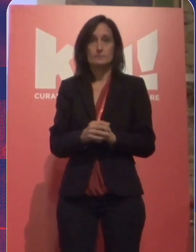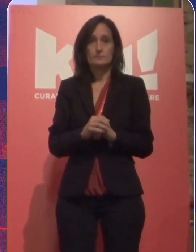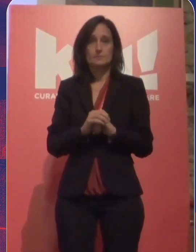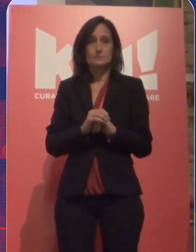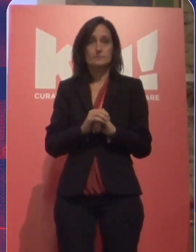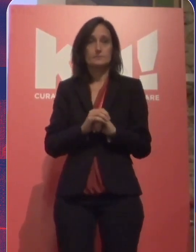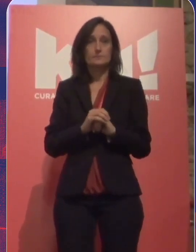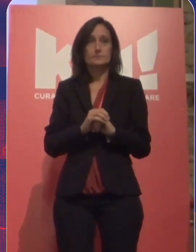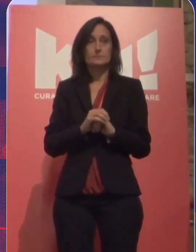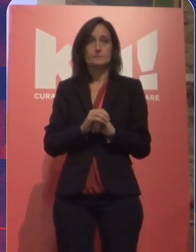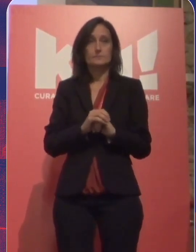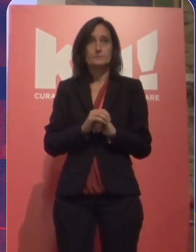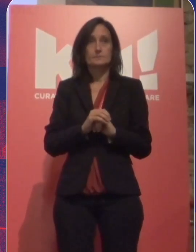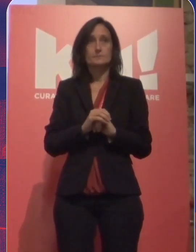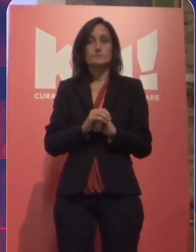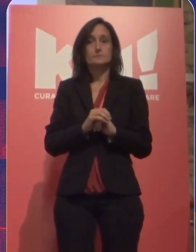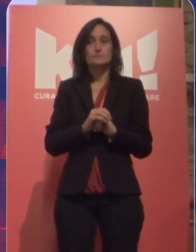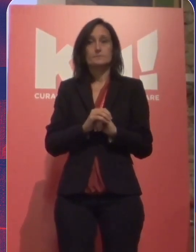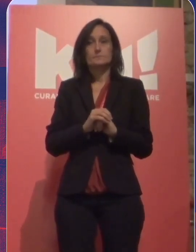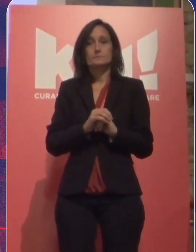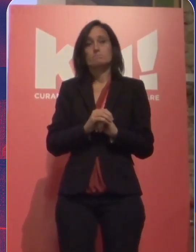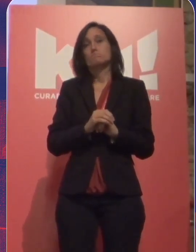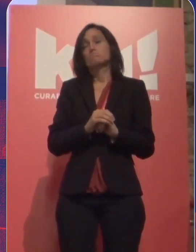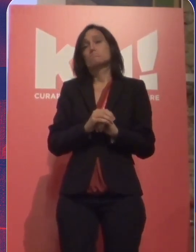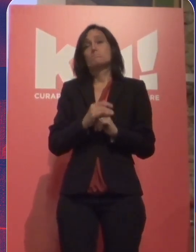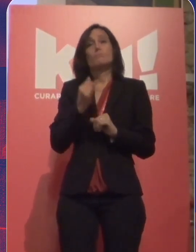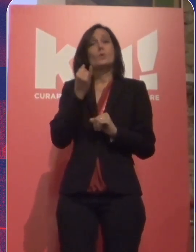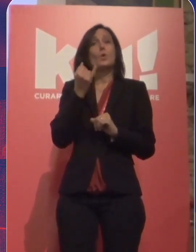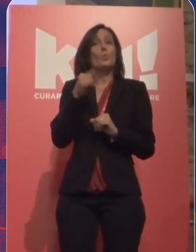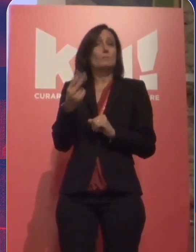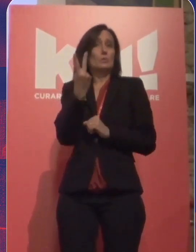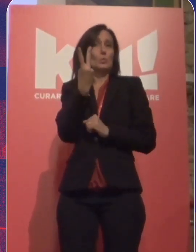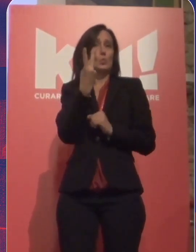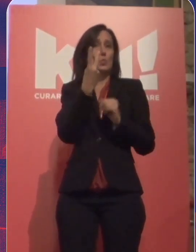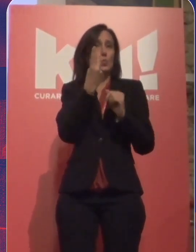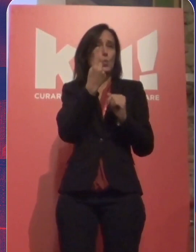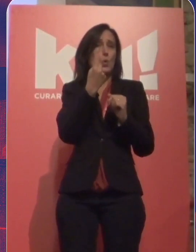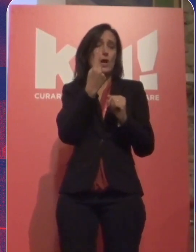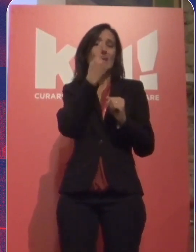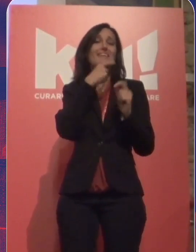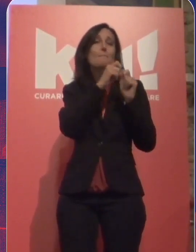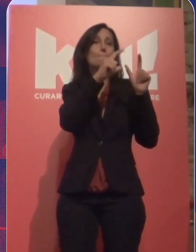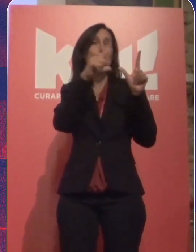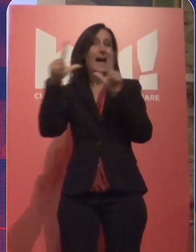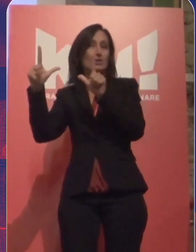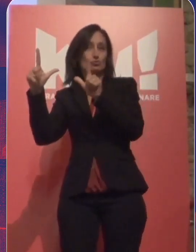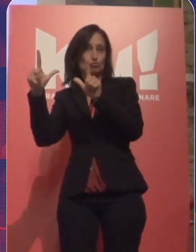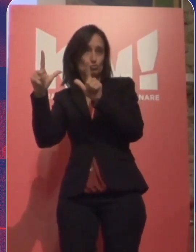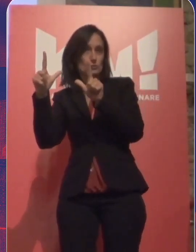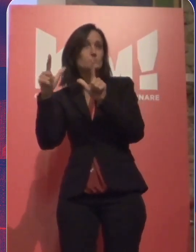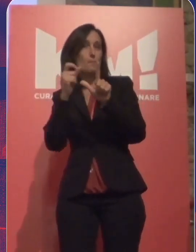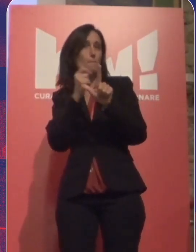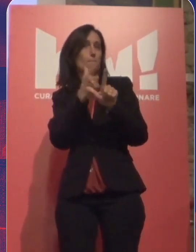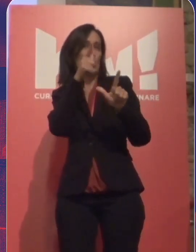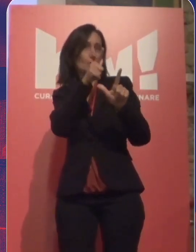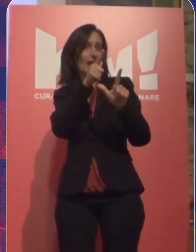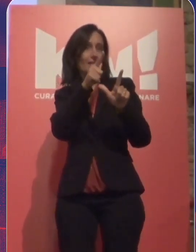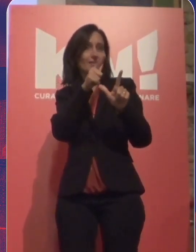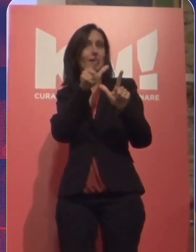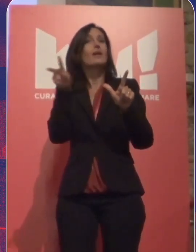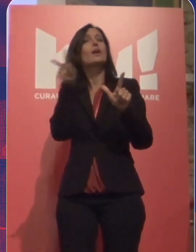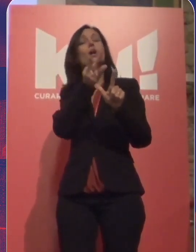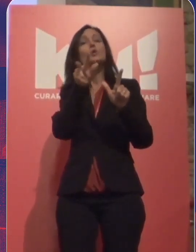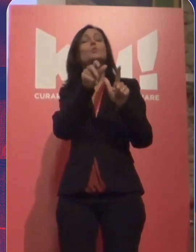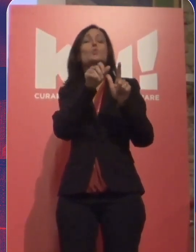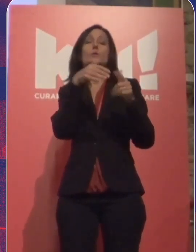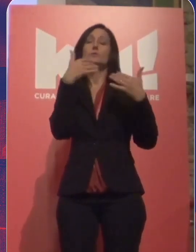arrivo le ultime due figure che sembrano molto importante sono altrettanto diffuse drammaticamente